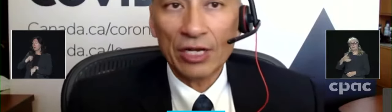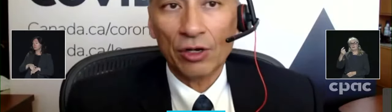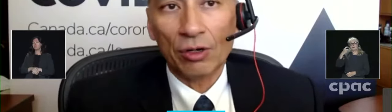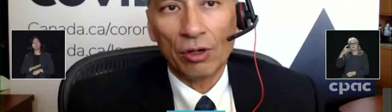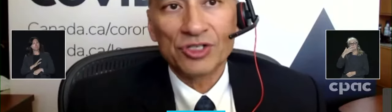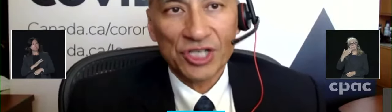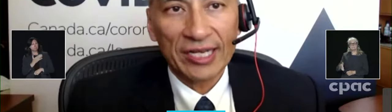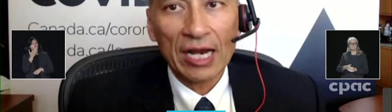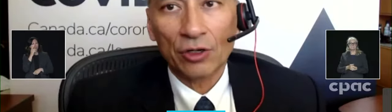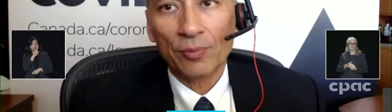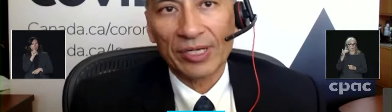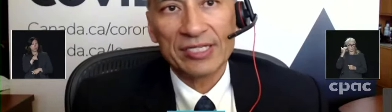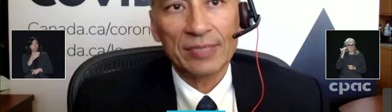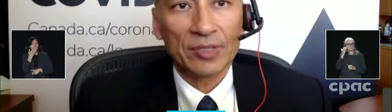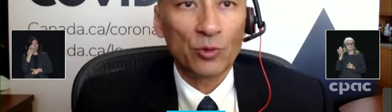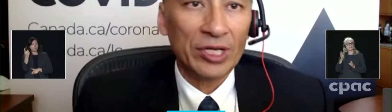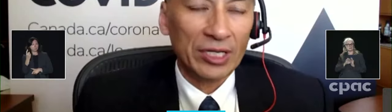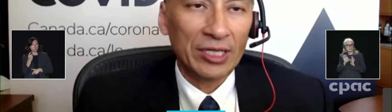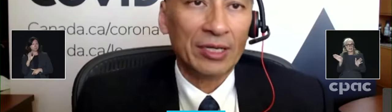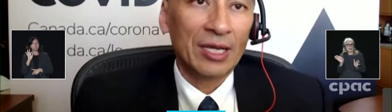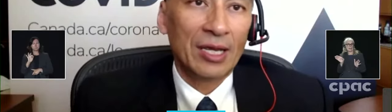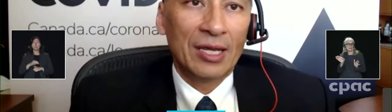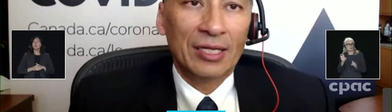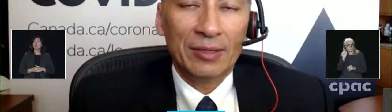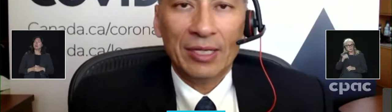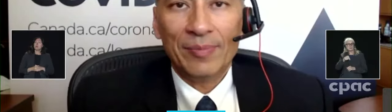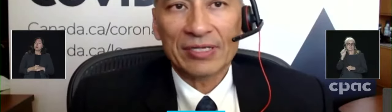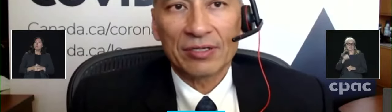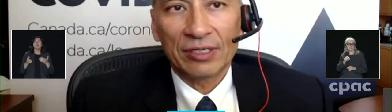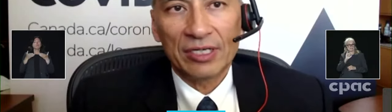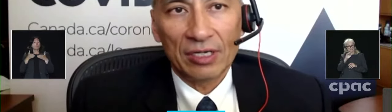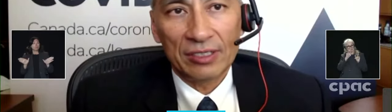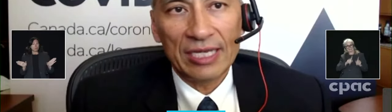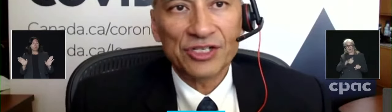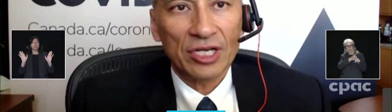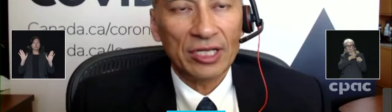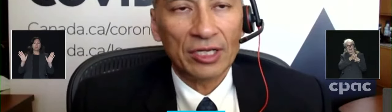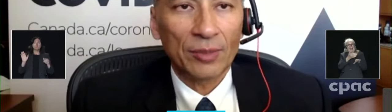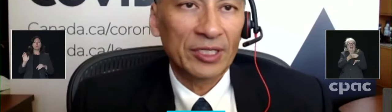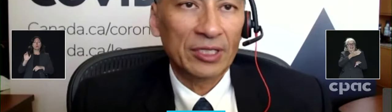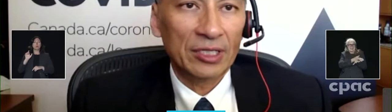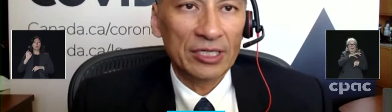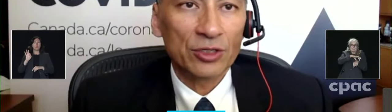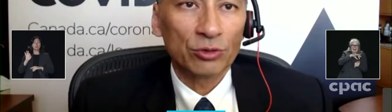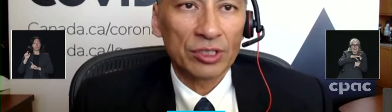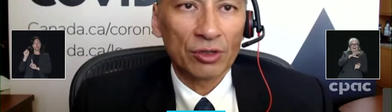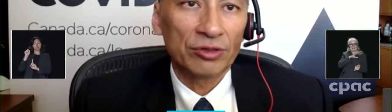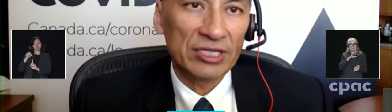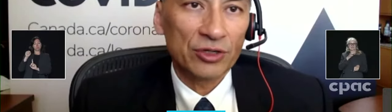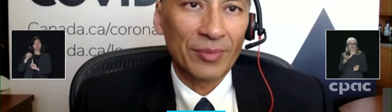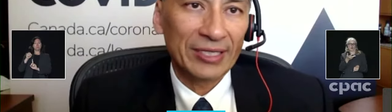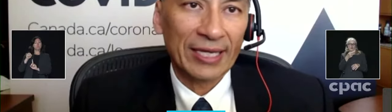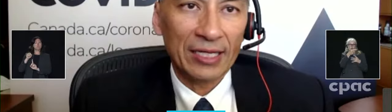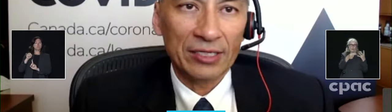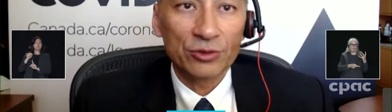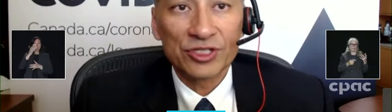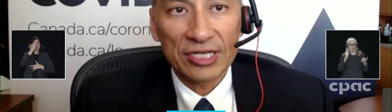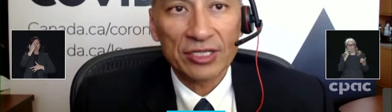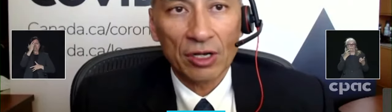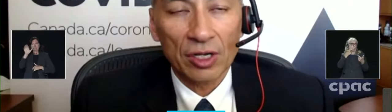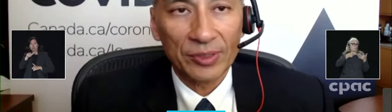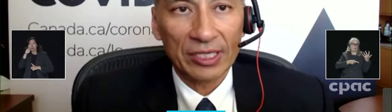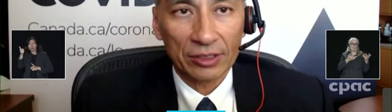question. On sait en général, en principe, que oui, les personnes qui ont déjà comme les autres conditions